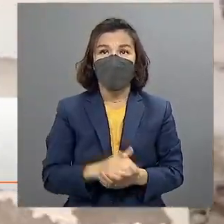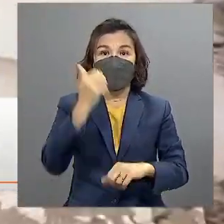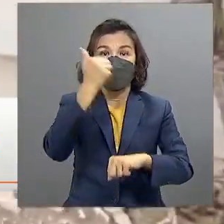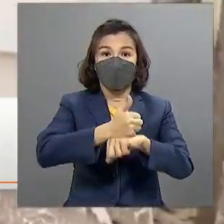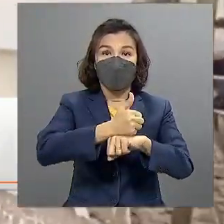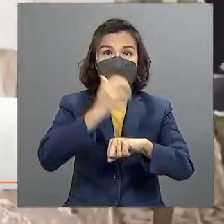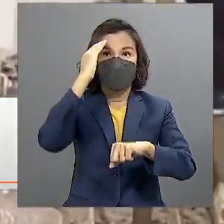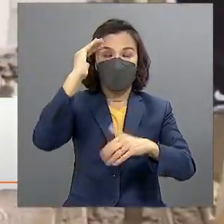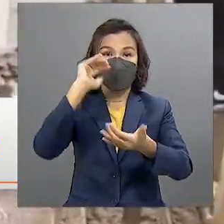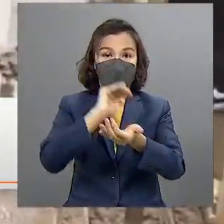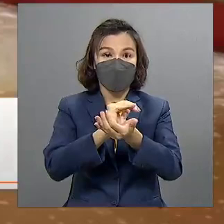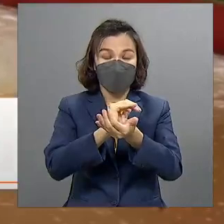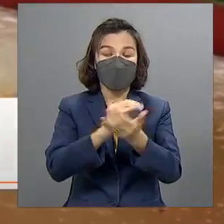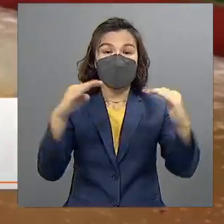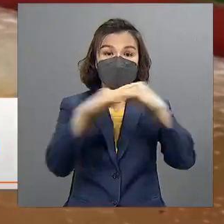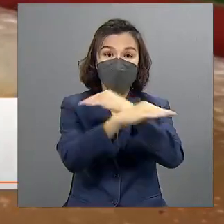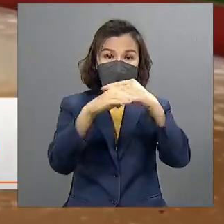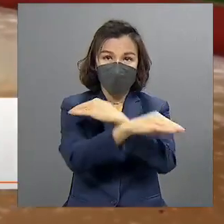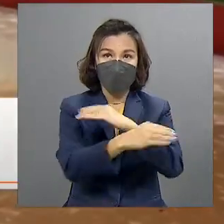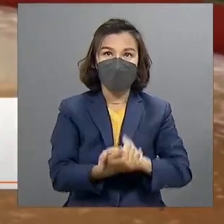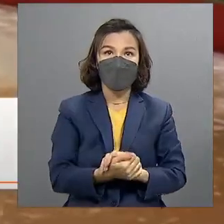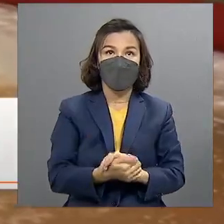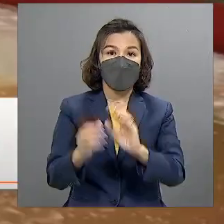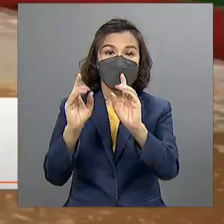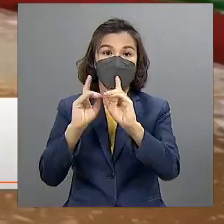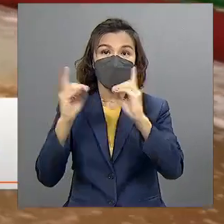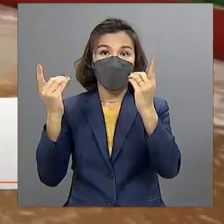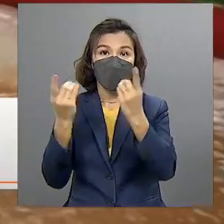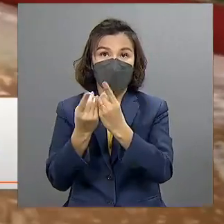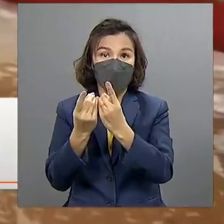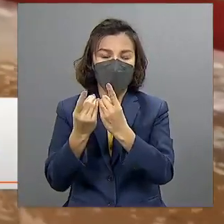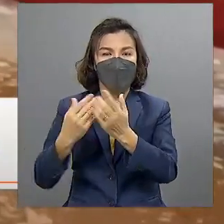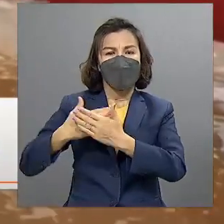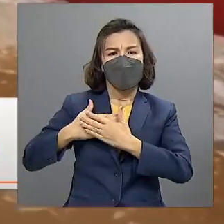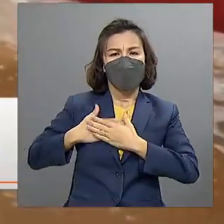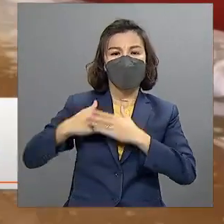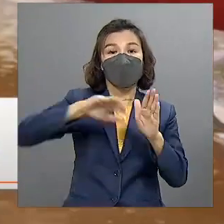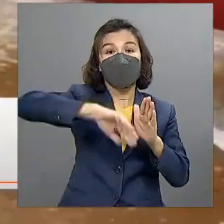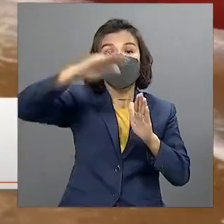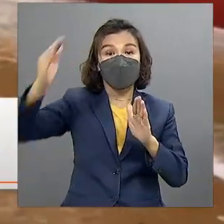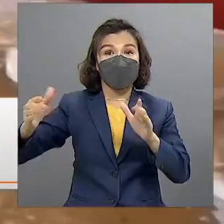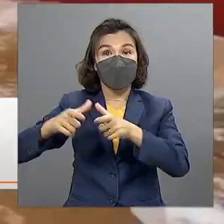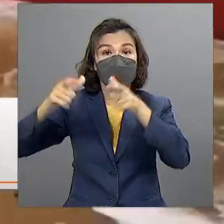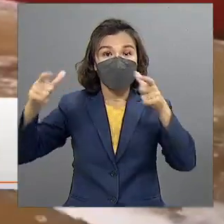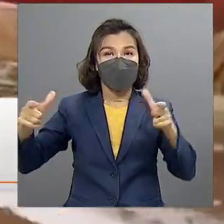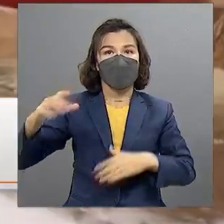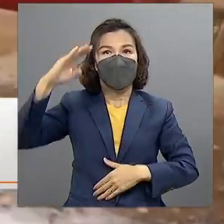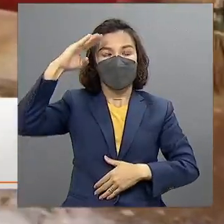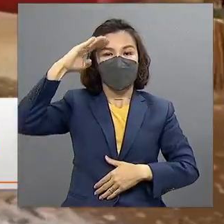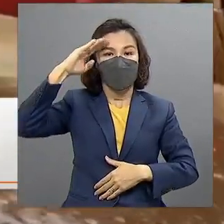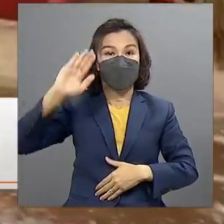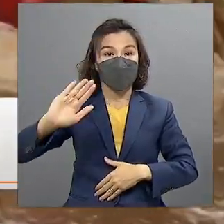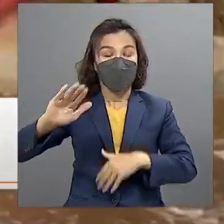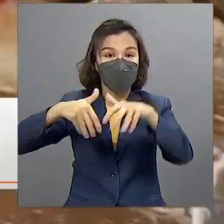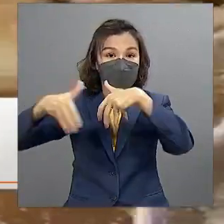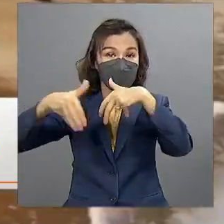ราชสีมาร่วมกับชมรมฮักเขาใหญ่ตำรวจทางหลวงนครราชสีมาผู้ใหญ่บ้านและอาสาจ